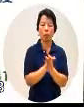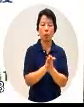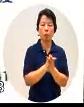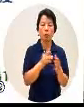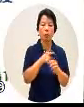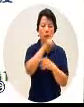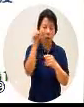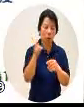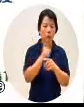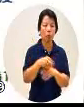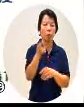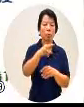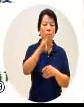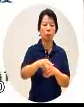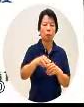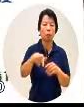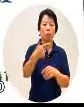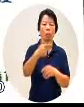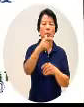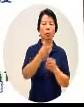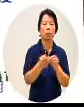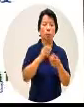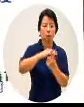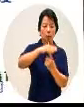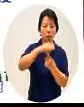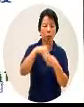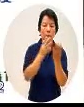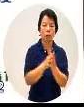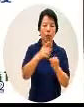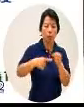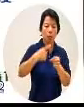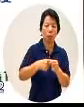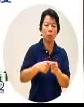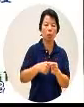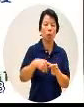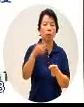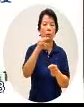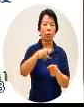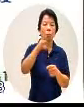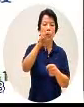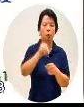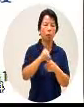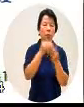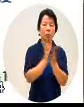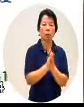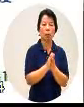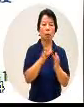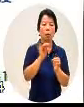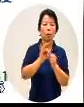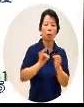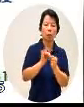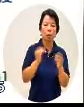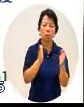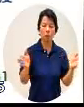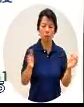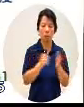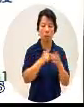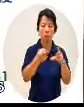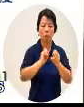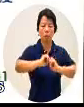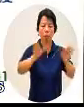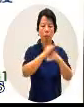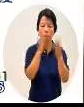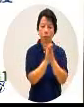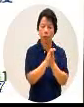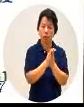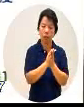百度一年呢一百三十一萬度跟九十九年跟一百年實際呢公佈出來的數字呢是很